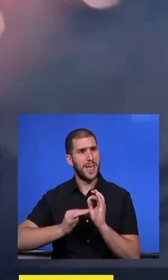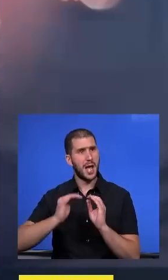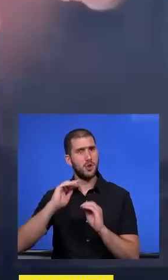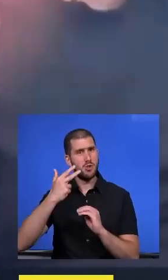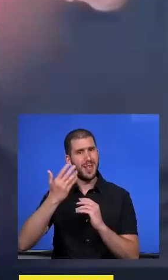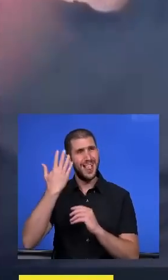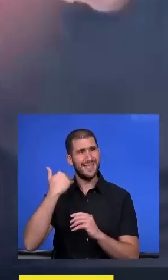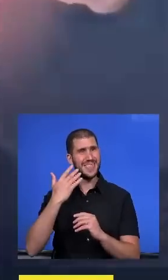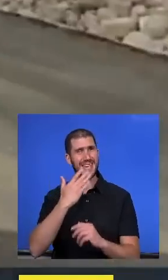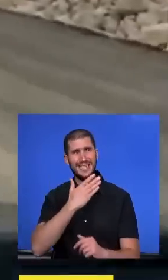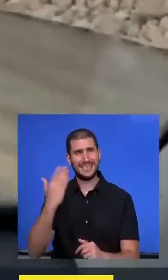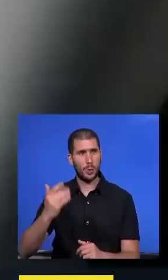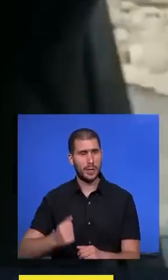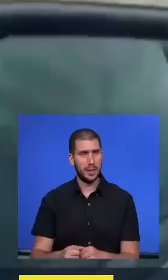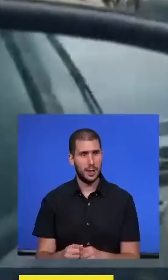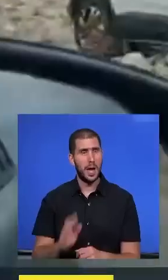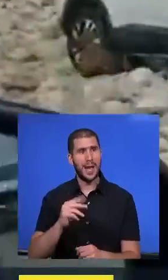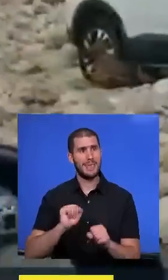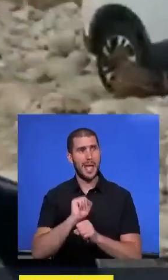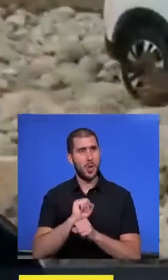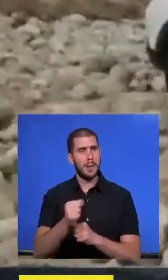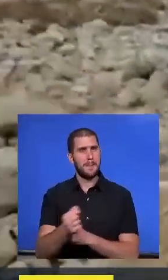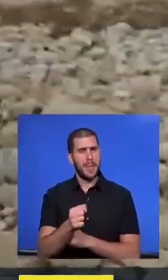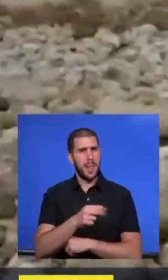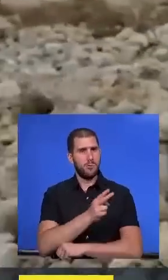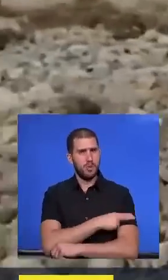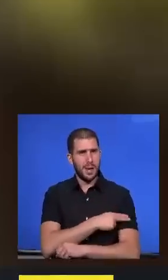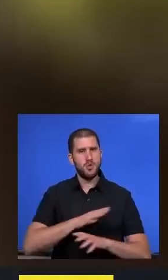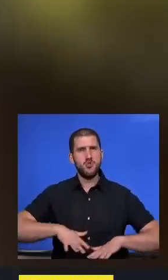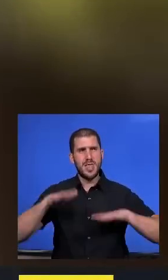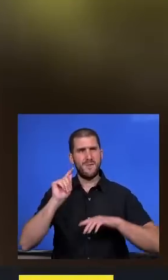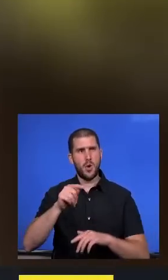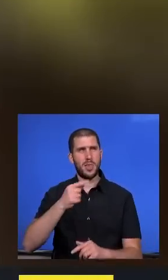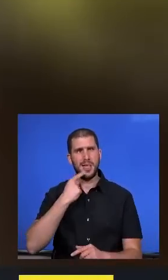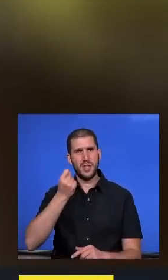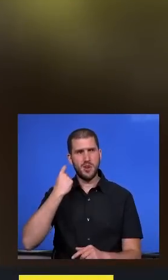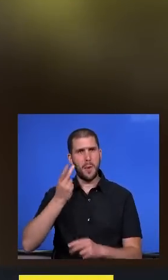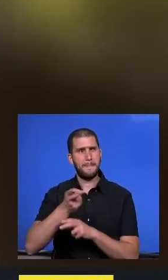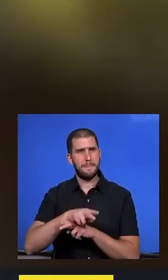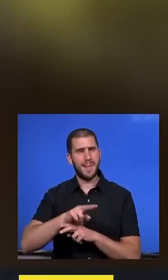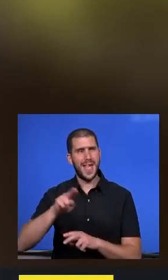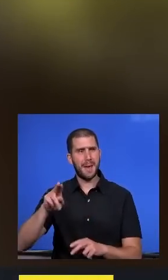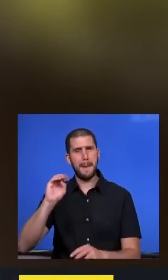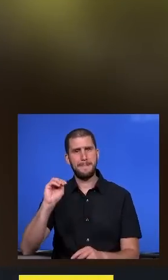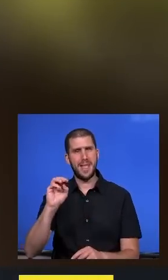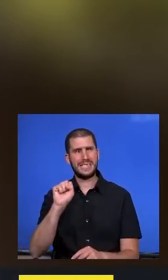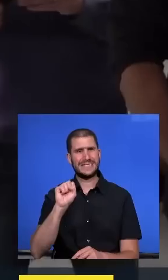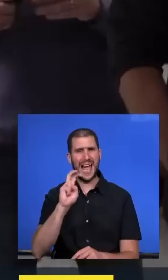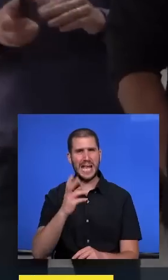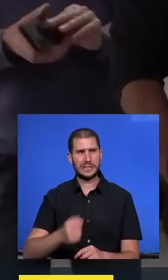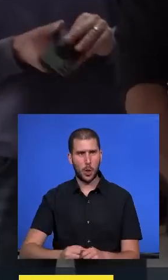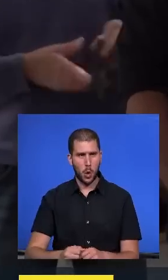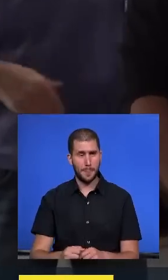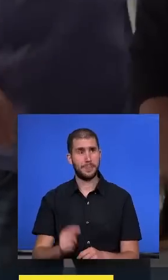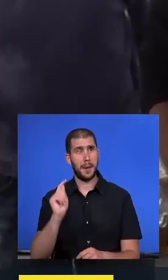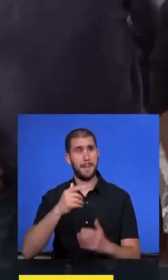לפני הקיצוני. אחרי הטענות למחדל משטרתי בשיטפון שהביא בשבוע שעבר למותם של האחים מעיין וסער עשור,